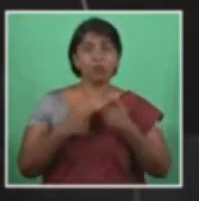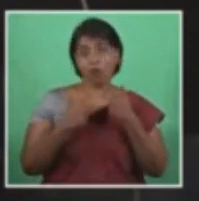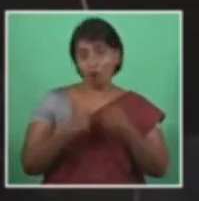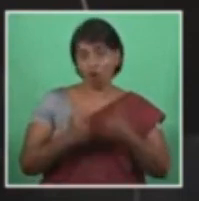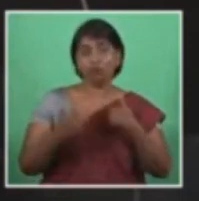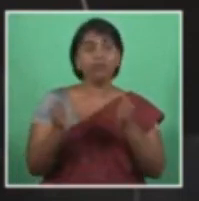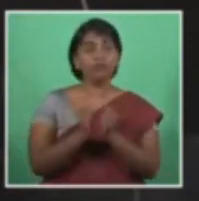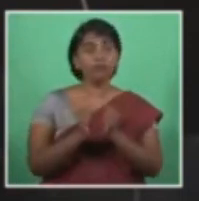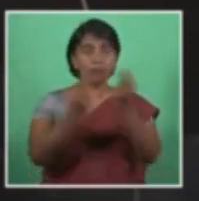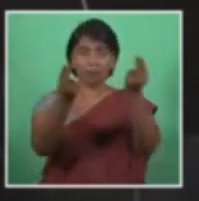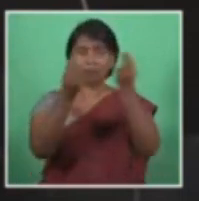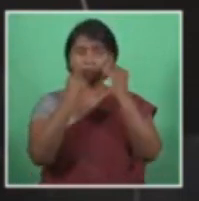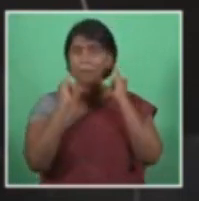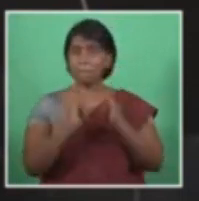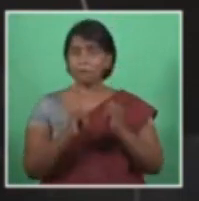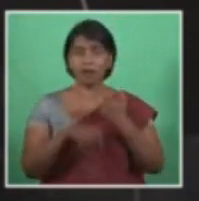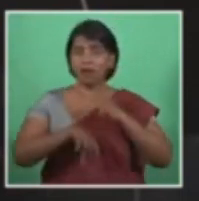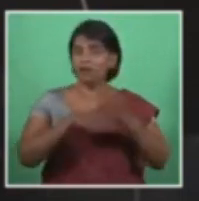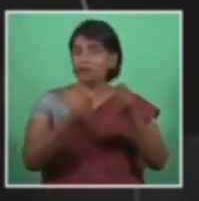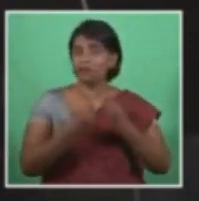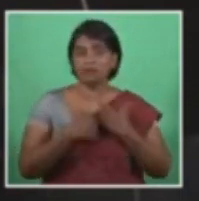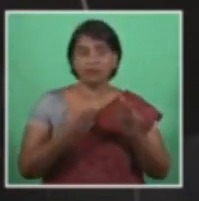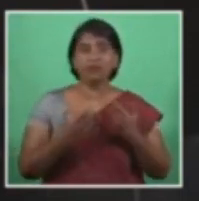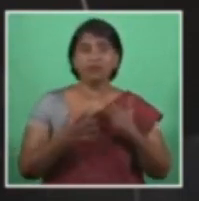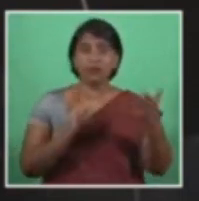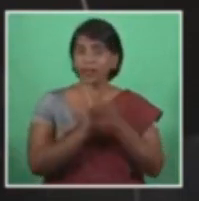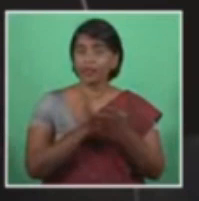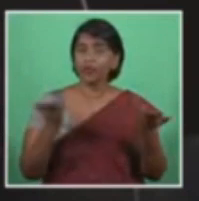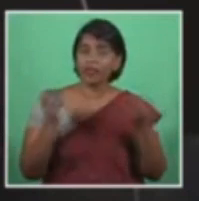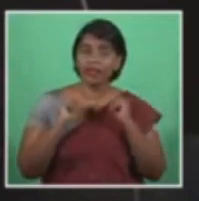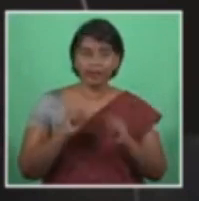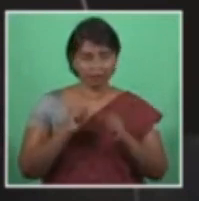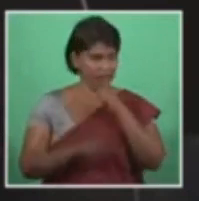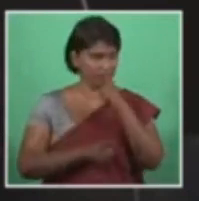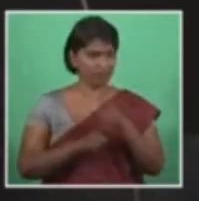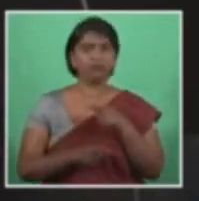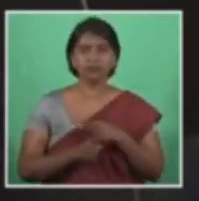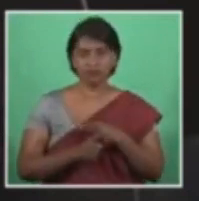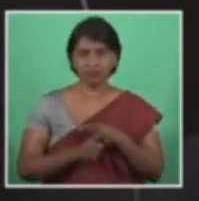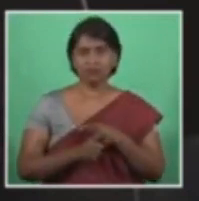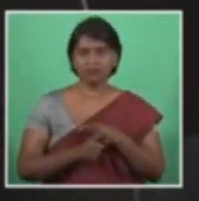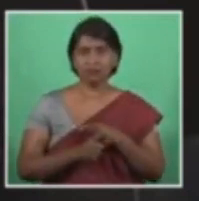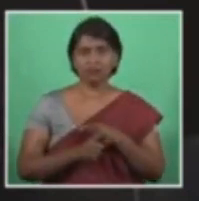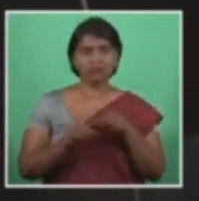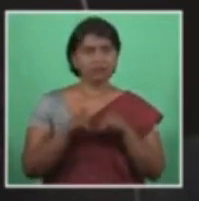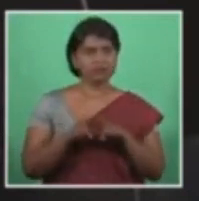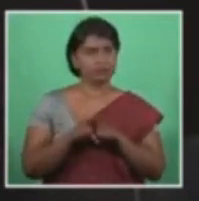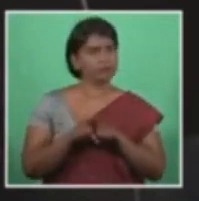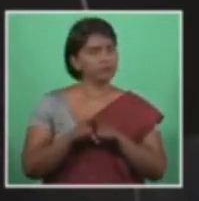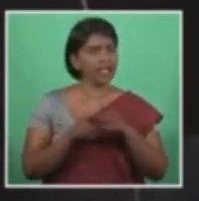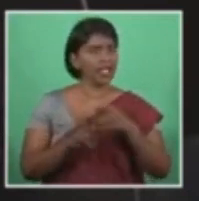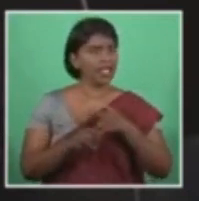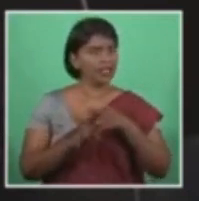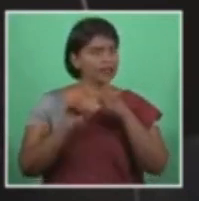දේවල් කරන්න යන්නේ ඇයි අපිට අවස්ථාවක් දෙන්නේ නැත්තේ ඇයි අපිත් එක්ක එකතු වෙන්නේ නැති වගේ ඒ වගේ